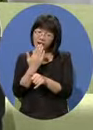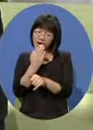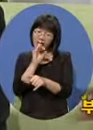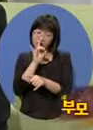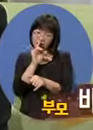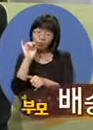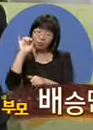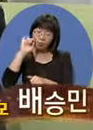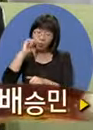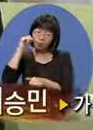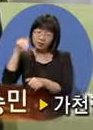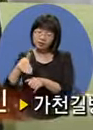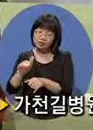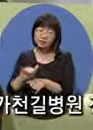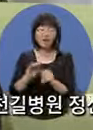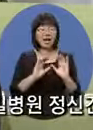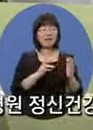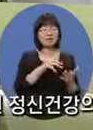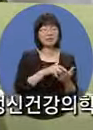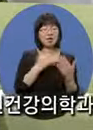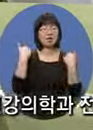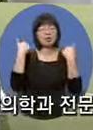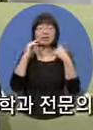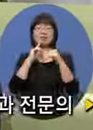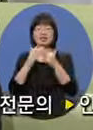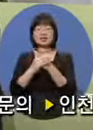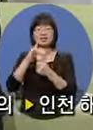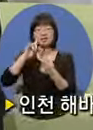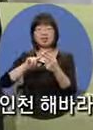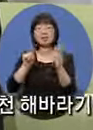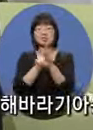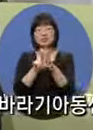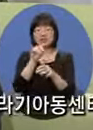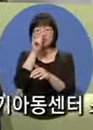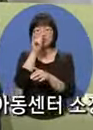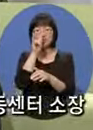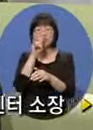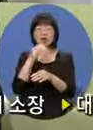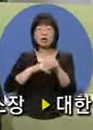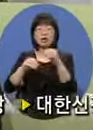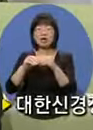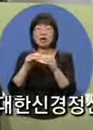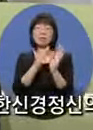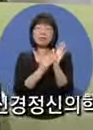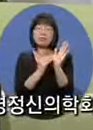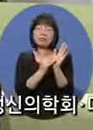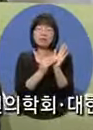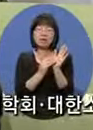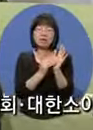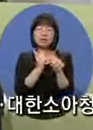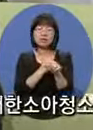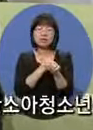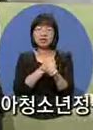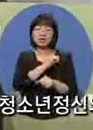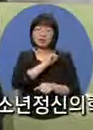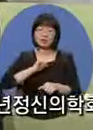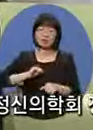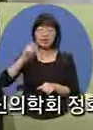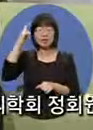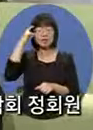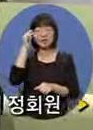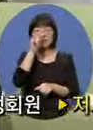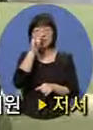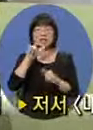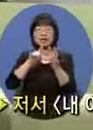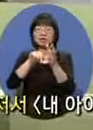불구하고 애들은 어른들의 얘기이기 때문에 그대로 믿어버리고 네. 이제 오히려 비밀로 하고 참으려고 하고 이런 모습이 생기거든요. 이럴